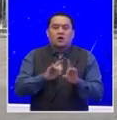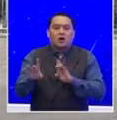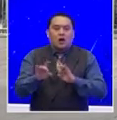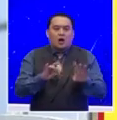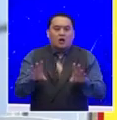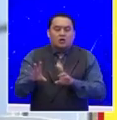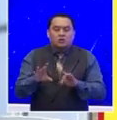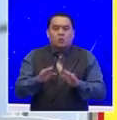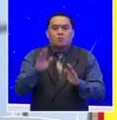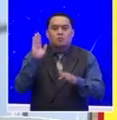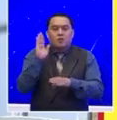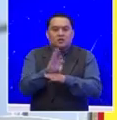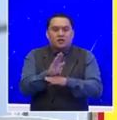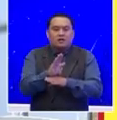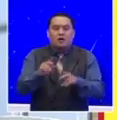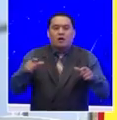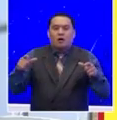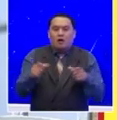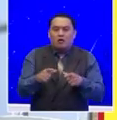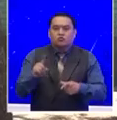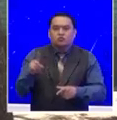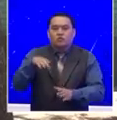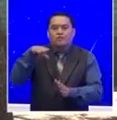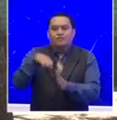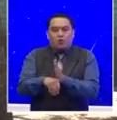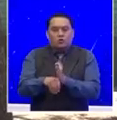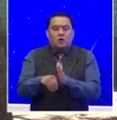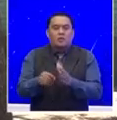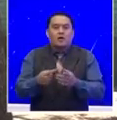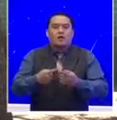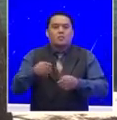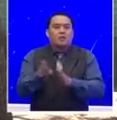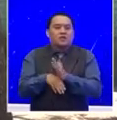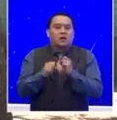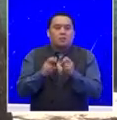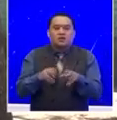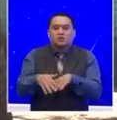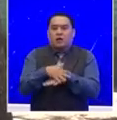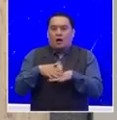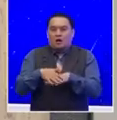нормы упомянутого постановления. Карантин для того и вводится, чтобы максимально обезопасить